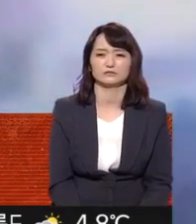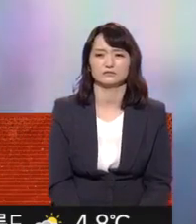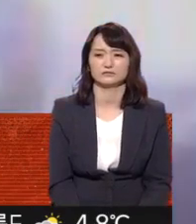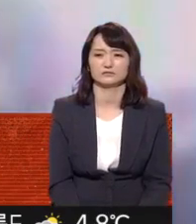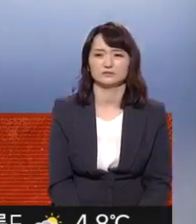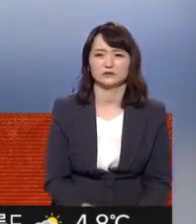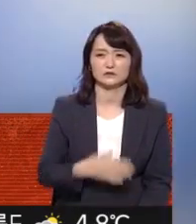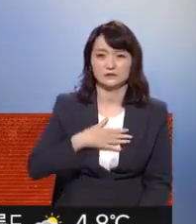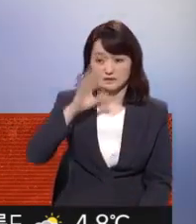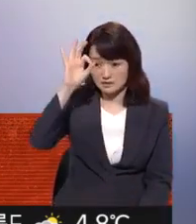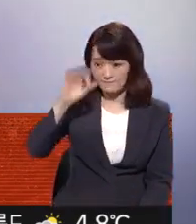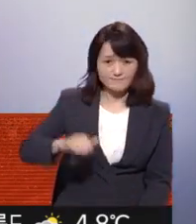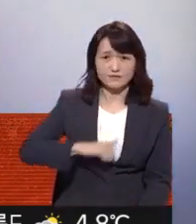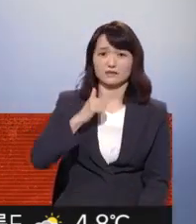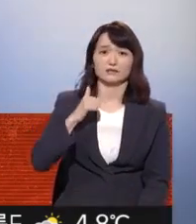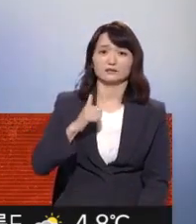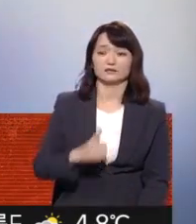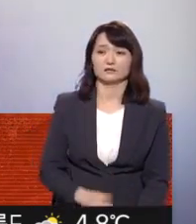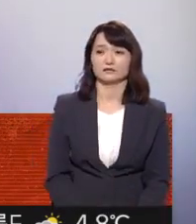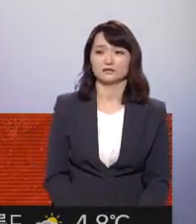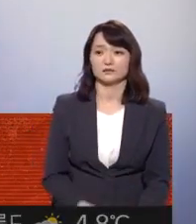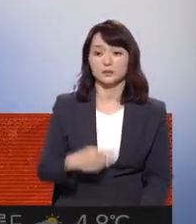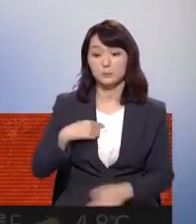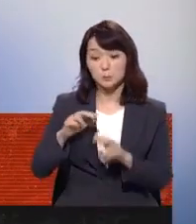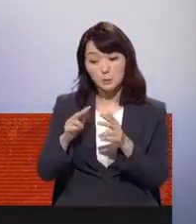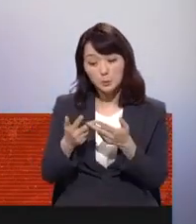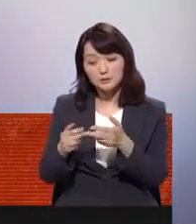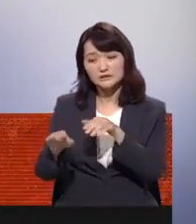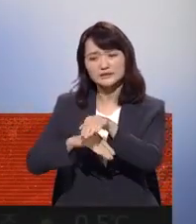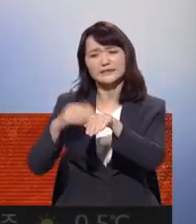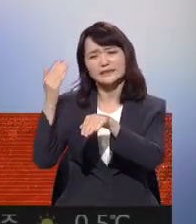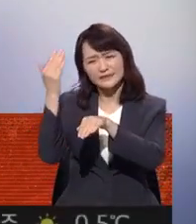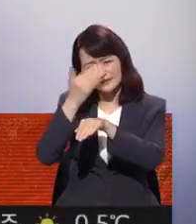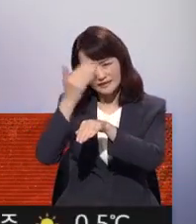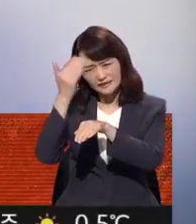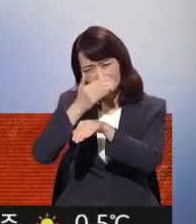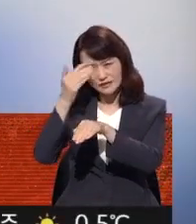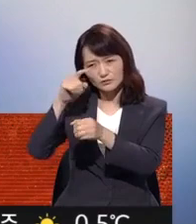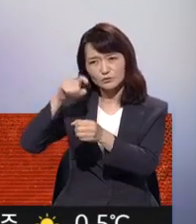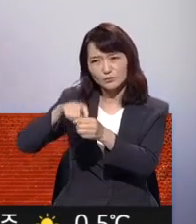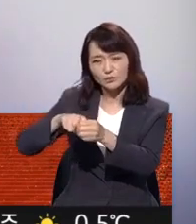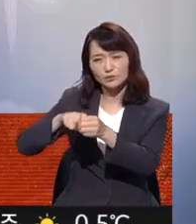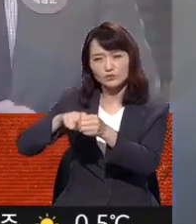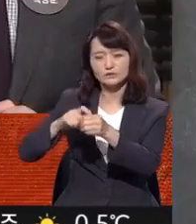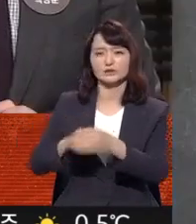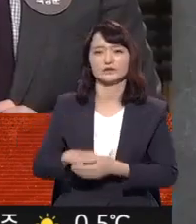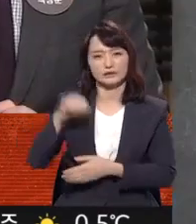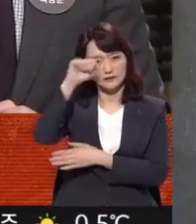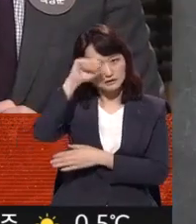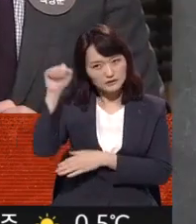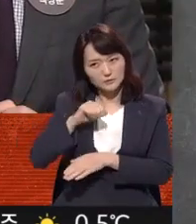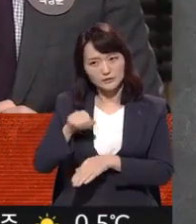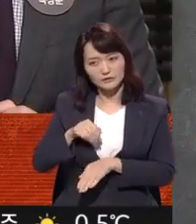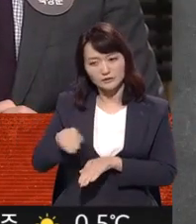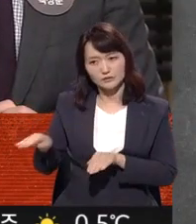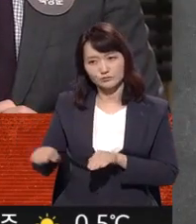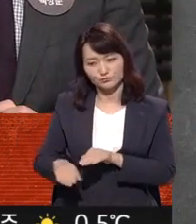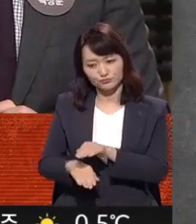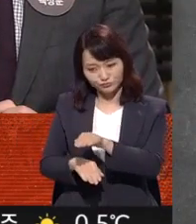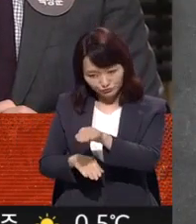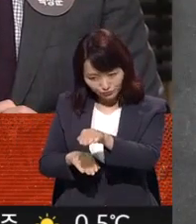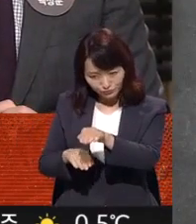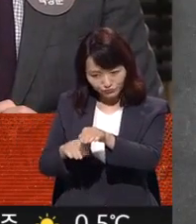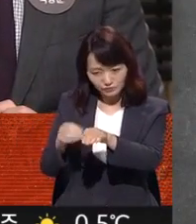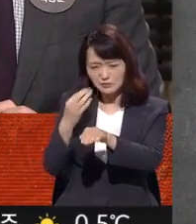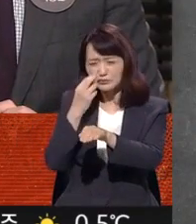제가 봐도 화가 나는데 본인 차 깨끗하게 하겠다고 새벽 시간이니까 걸리지 않겠지라고 해서 저렇게 지금 쓰레기를 무단 두